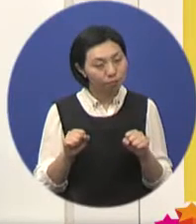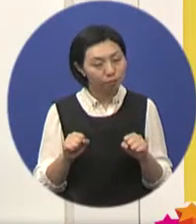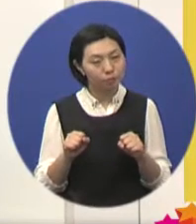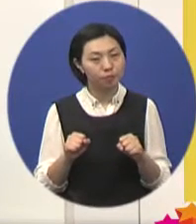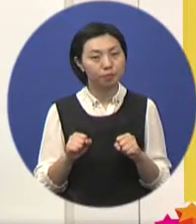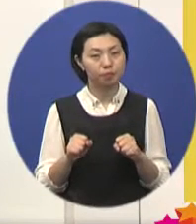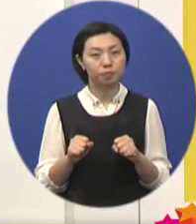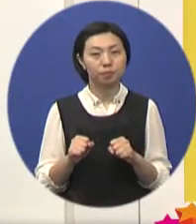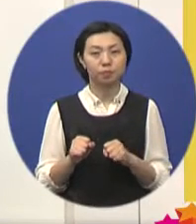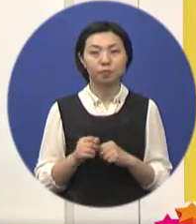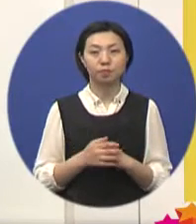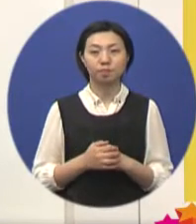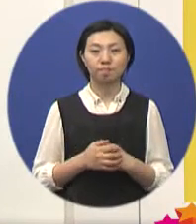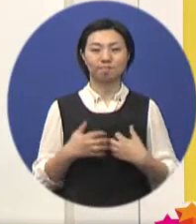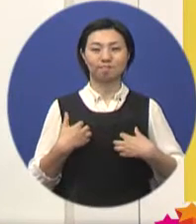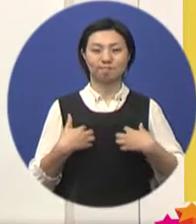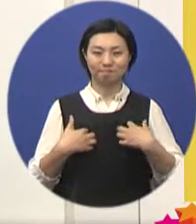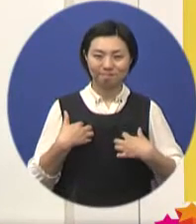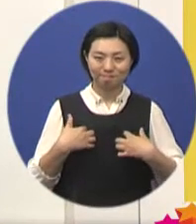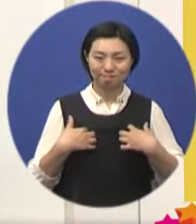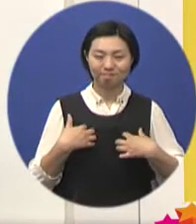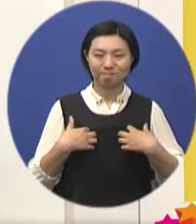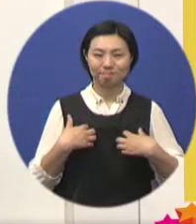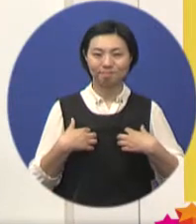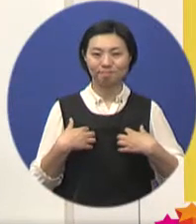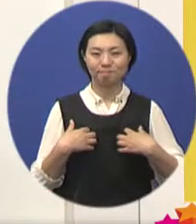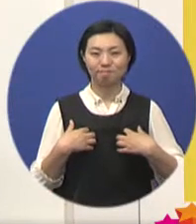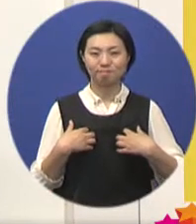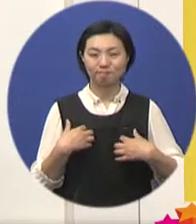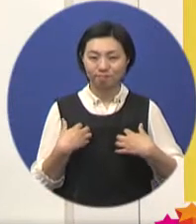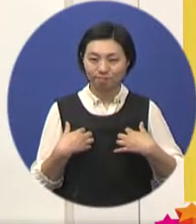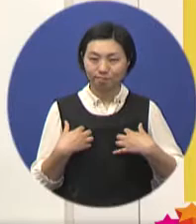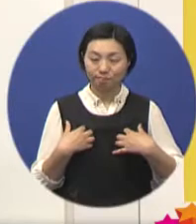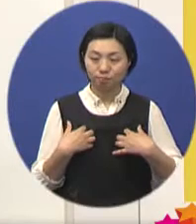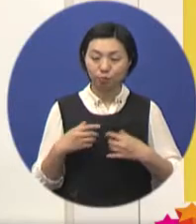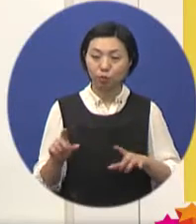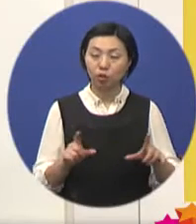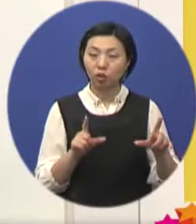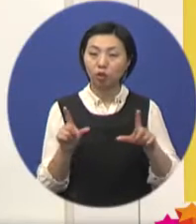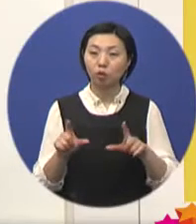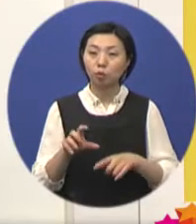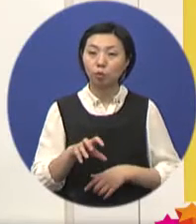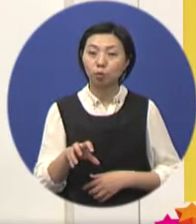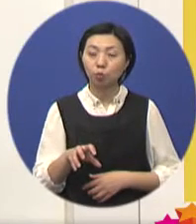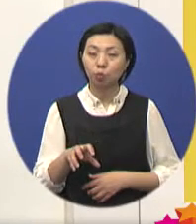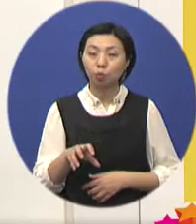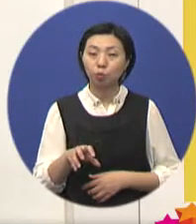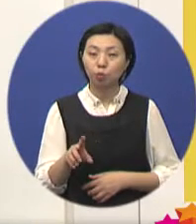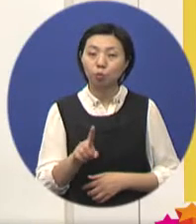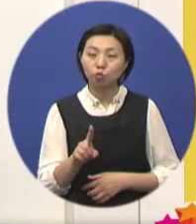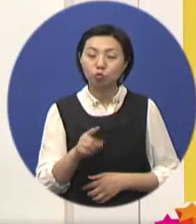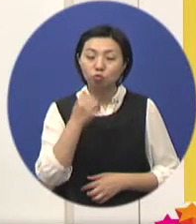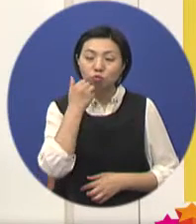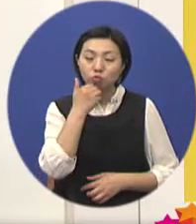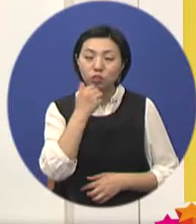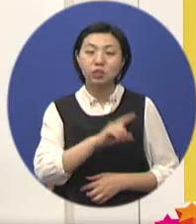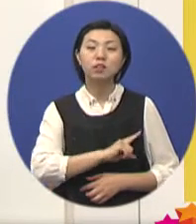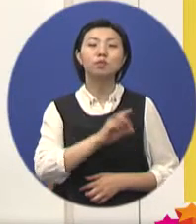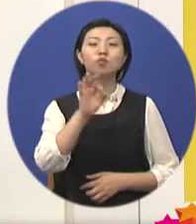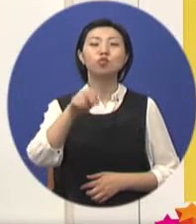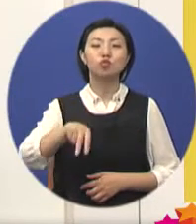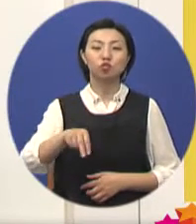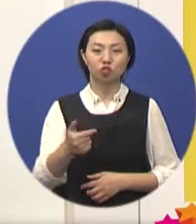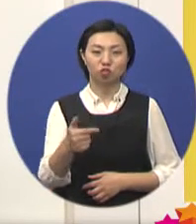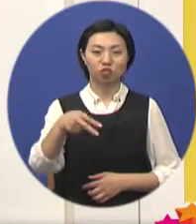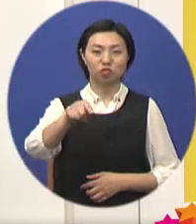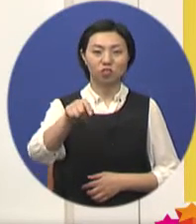안녕하세요. 예. 반갑습니다. 반갑습니다. 어디 사시는 윤석수 어머님이신지요? 예.